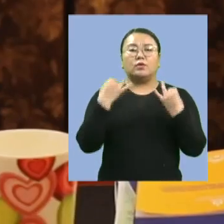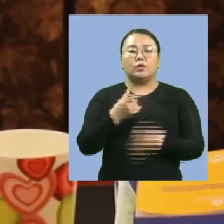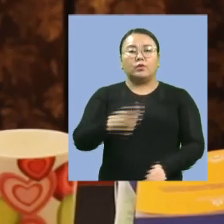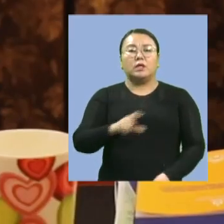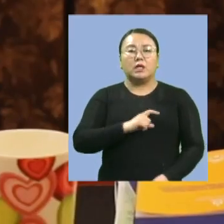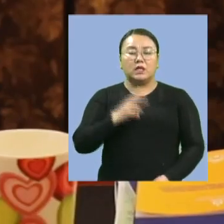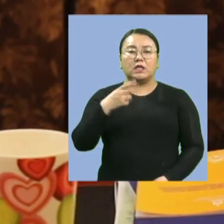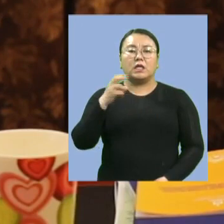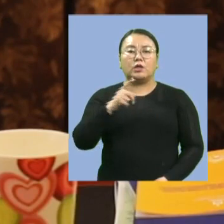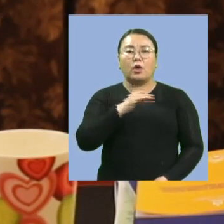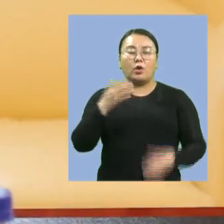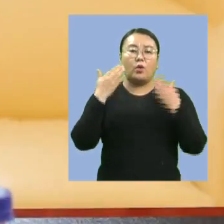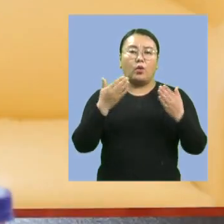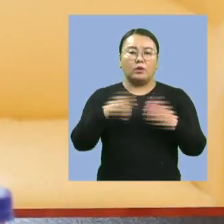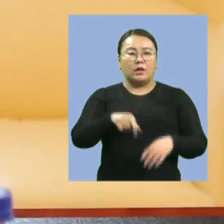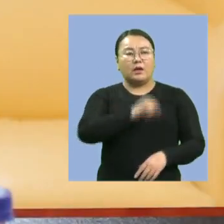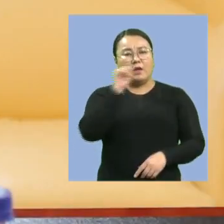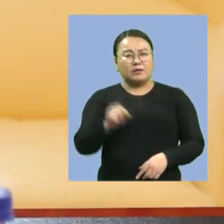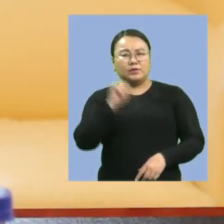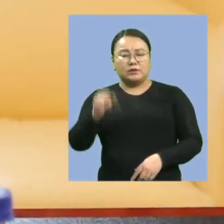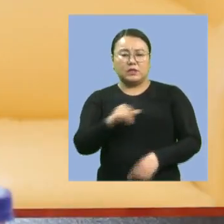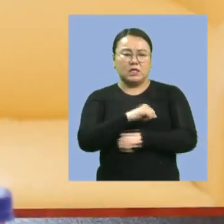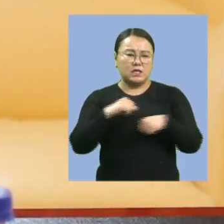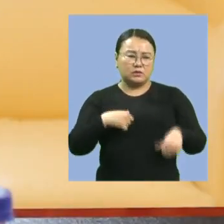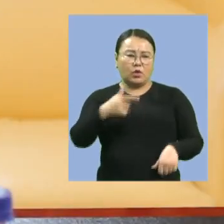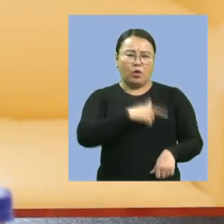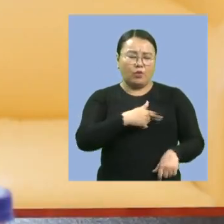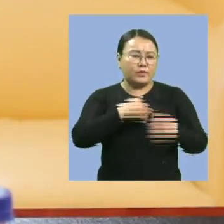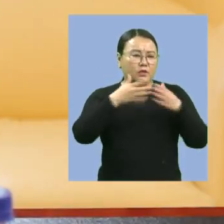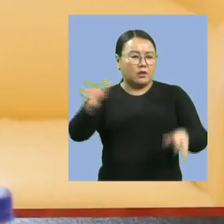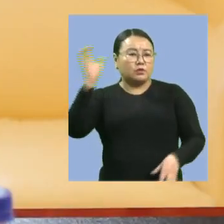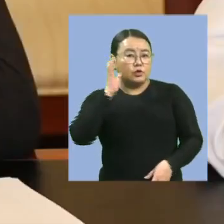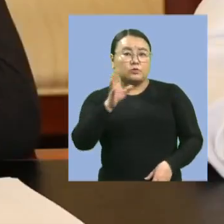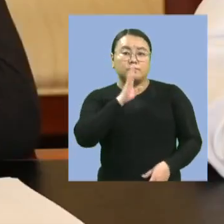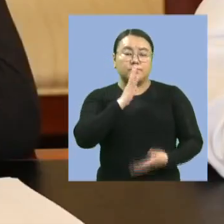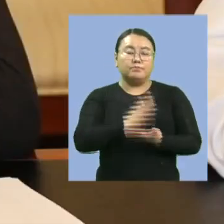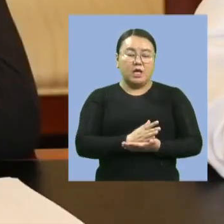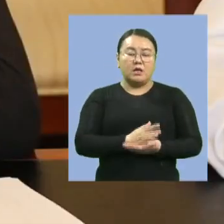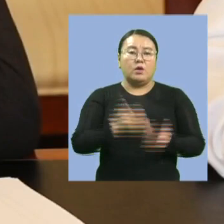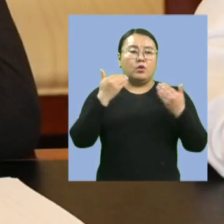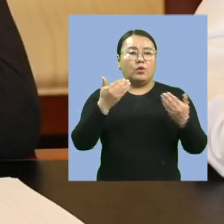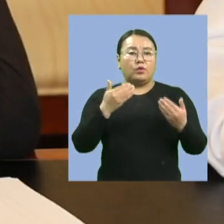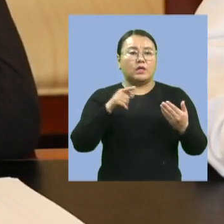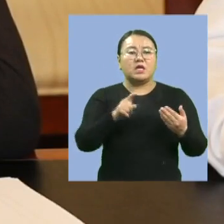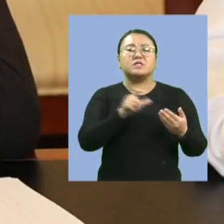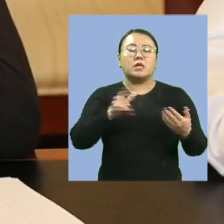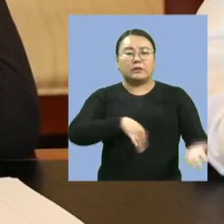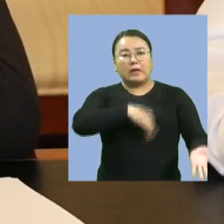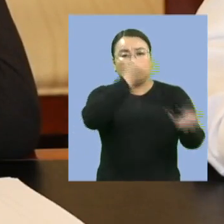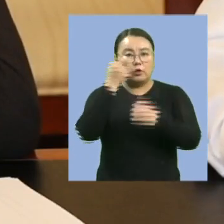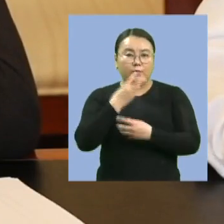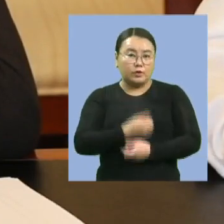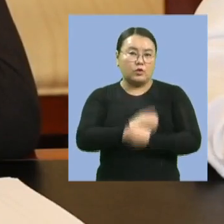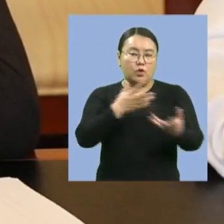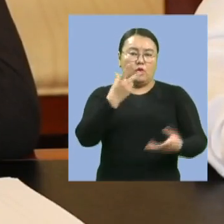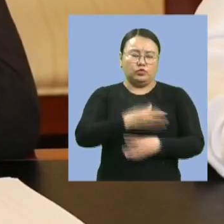хурлын хүний эрхийн дэд хорооны хуралдаанаар дээрх асуудлаар иргэдийн гомдлыг нээлттэй сонсож хэлцэх юм аа. Хуралдааны товыг ирэх 7 өнөг тогтоож,